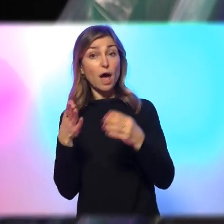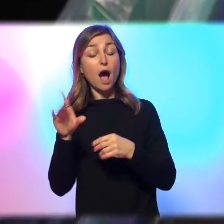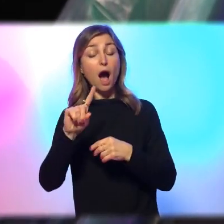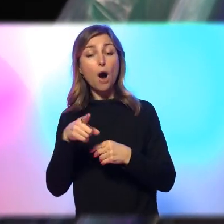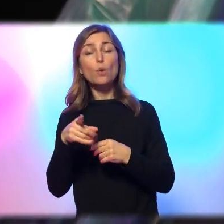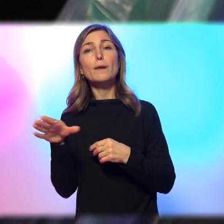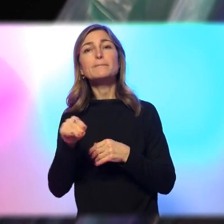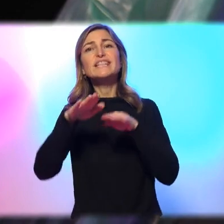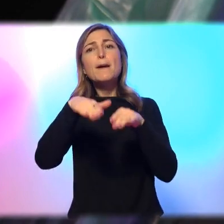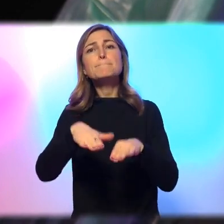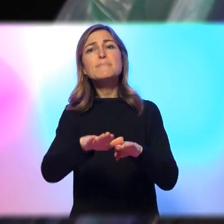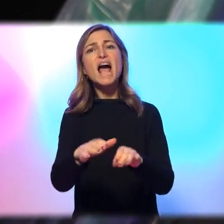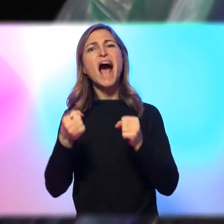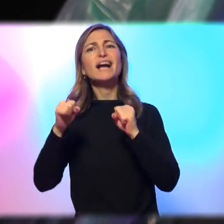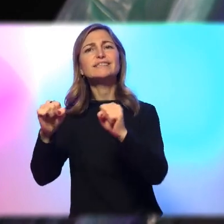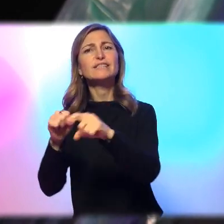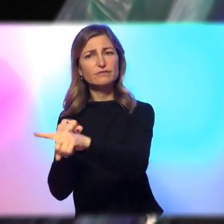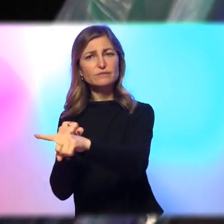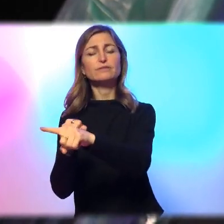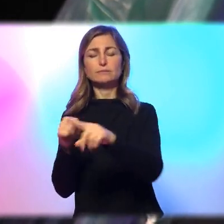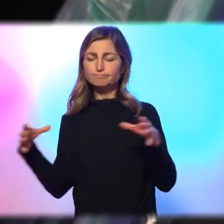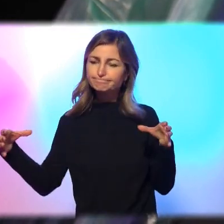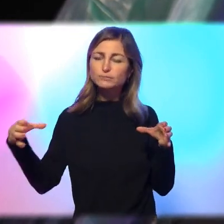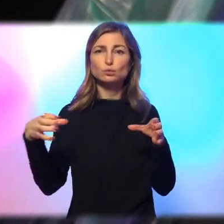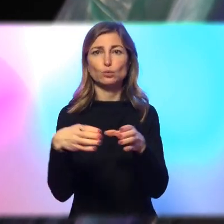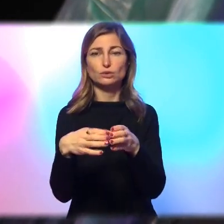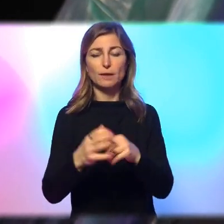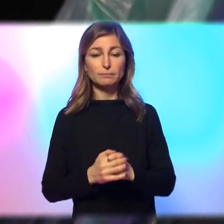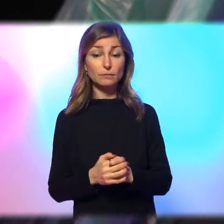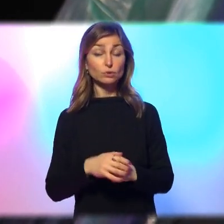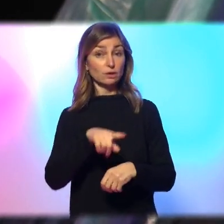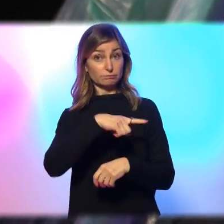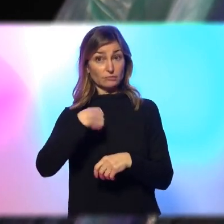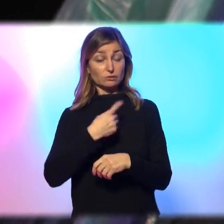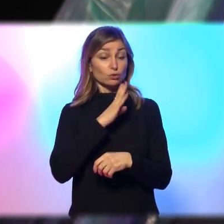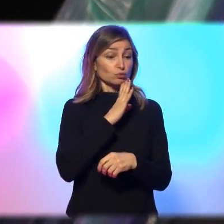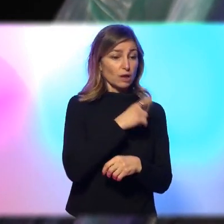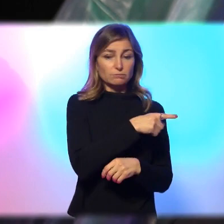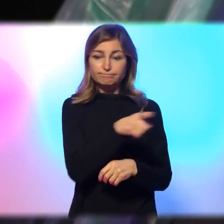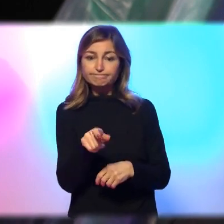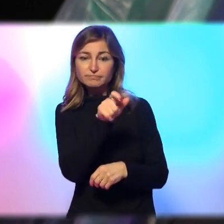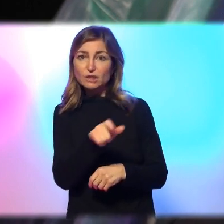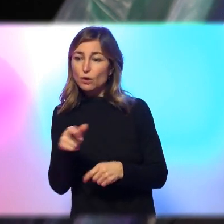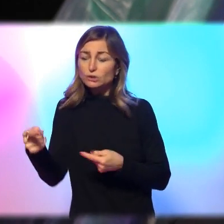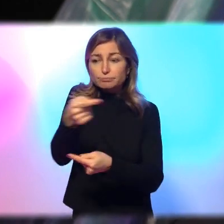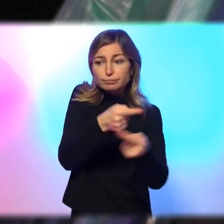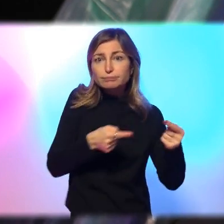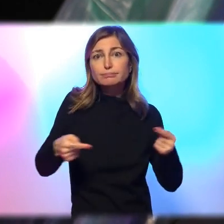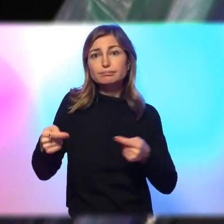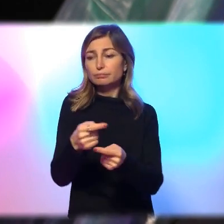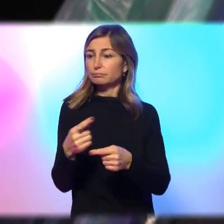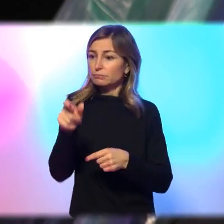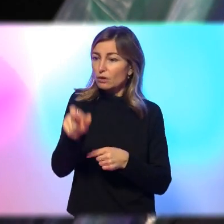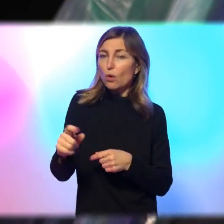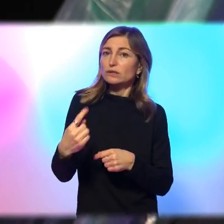anderen Umweltschutzorganisationen, insbesondere auch denen, die sich auf den Meeren als Aktivisten betätigen.